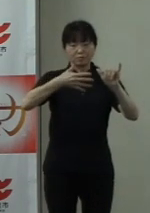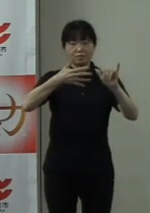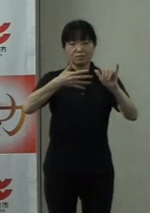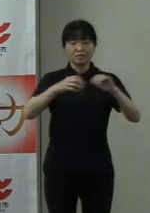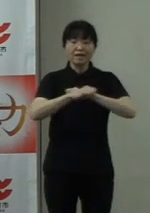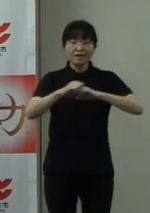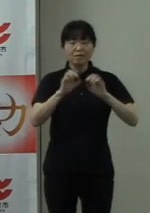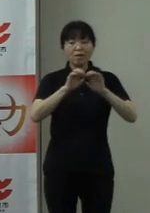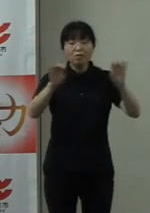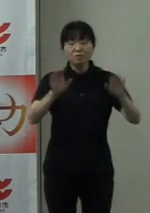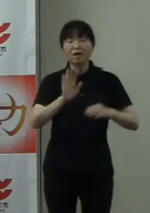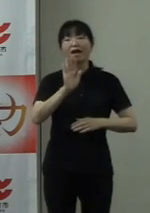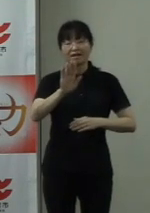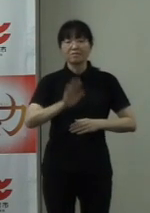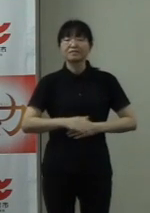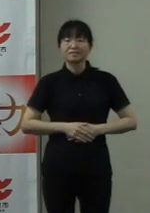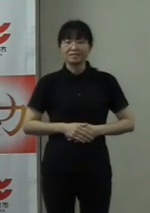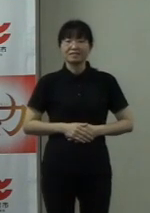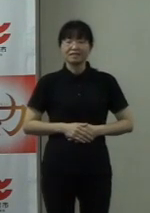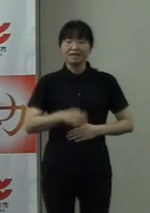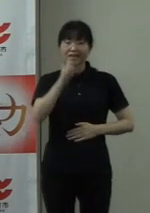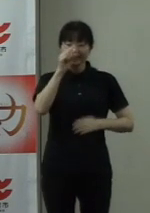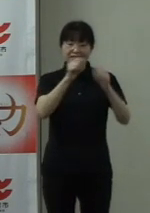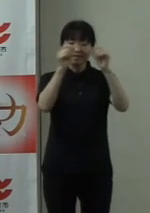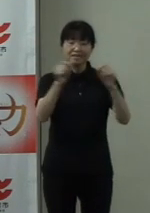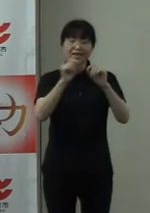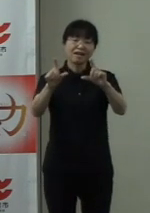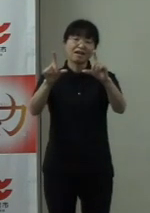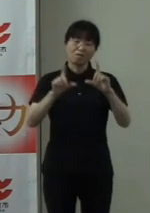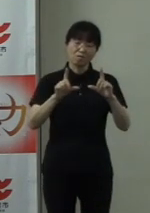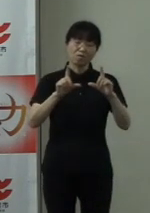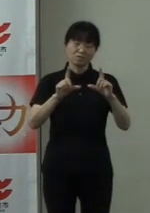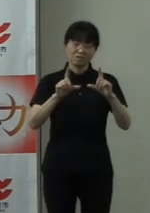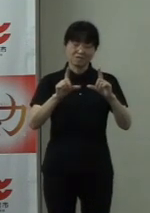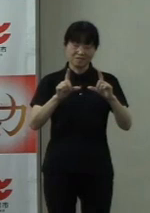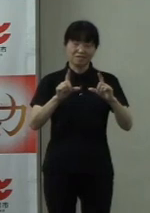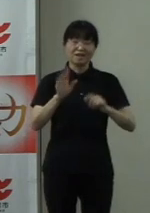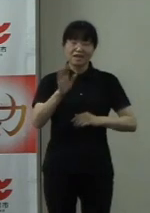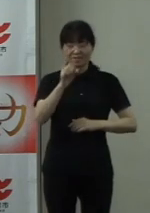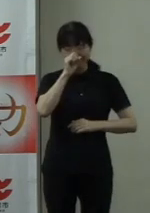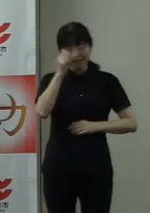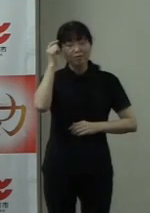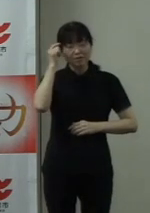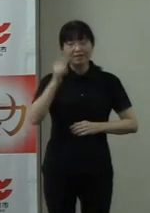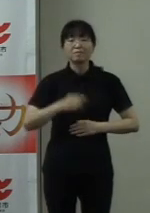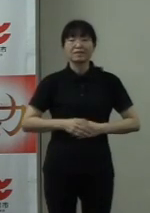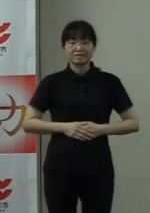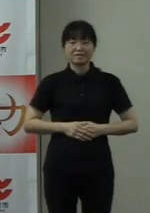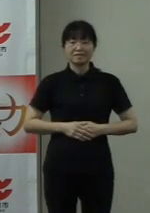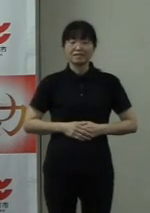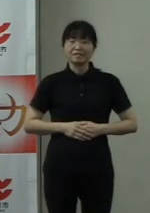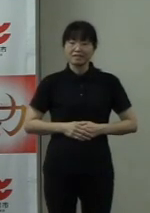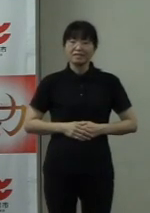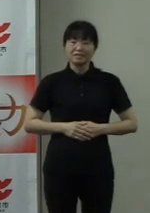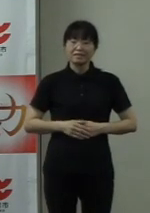ので、いい報告がですね、聞ければいいなというふうに思っているところであります。以上、お知らせも含め